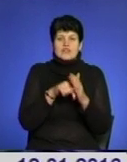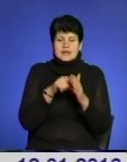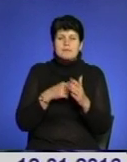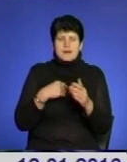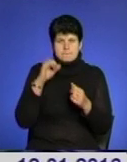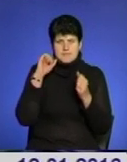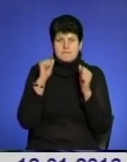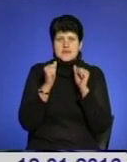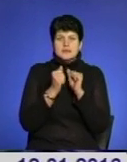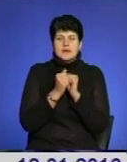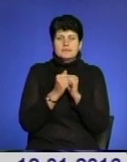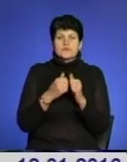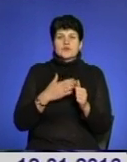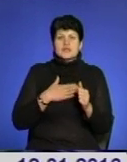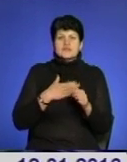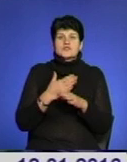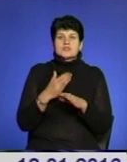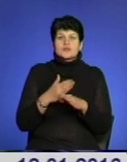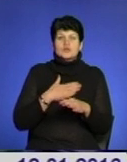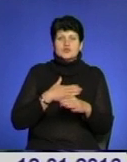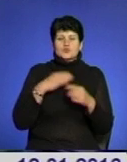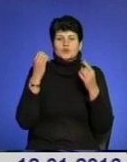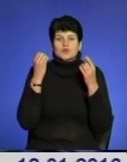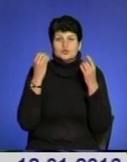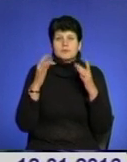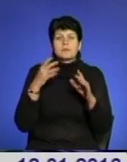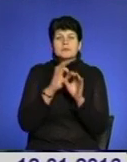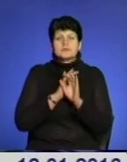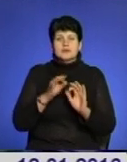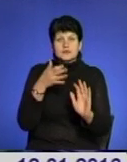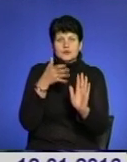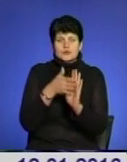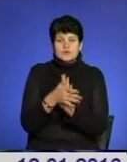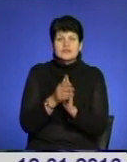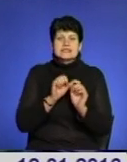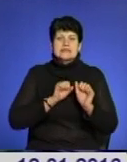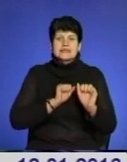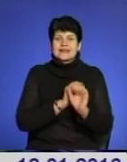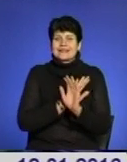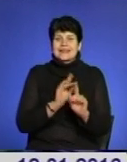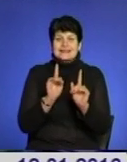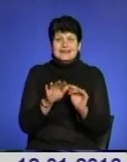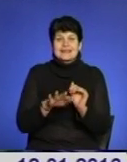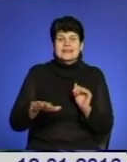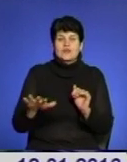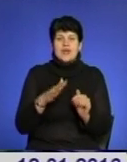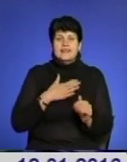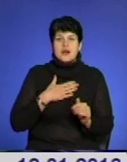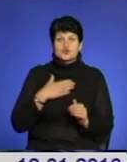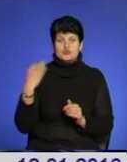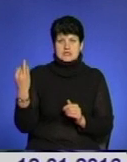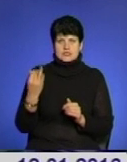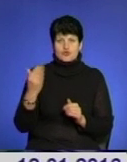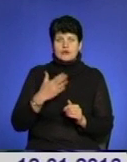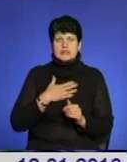пам'ятаємо, донести частину нашої культури, і щоб чудово розуміли бійці, що вони захищають не тільки територію, але й нашу історію,